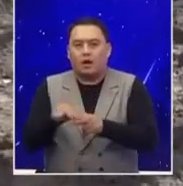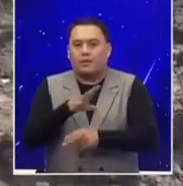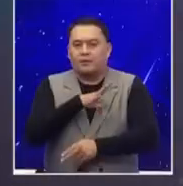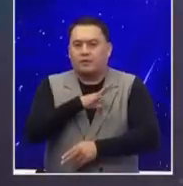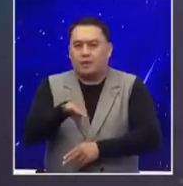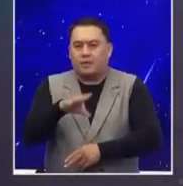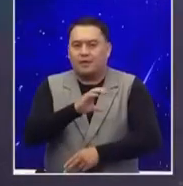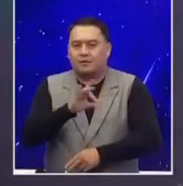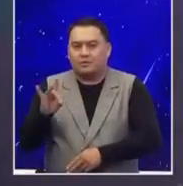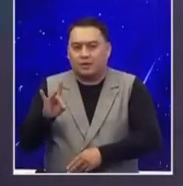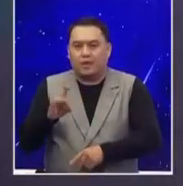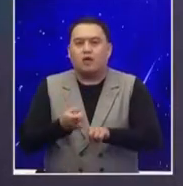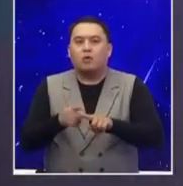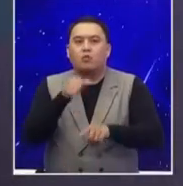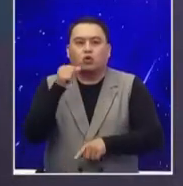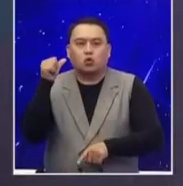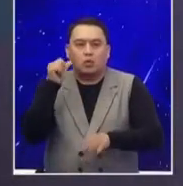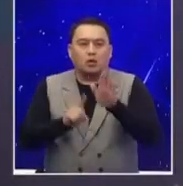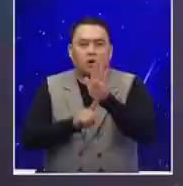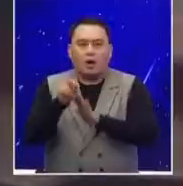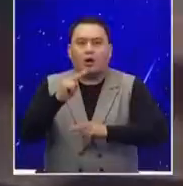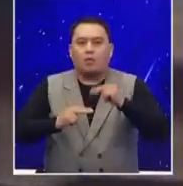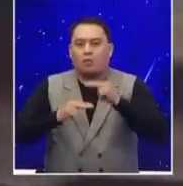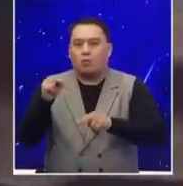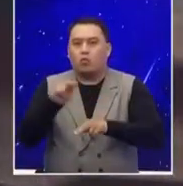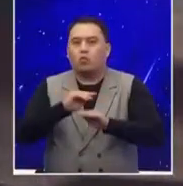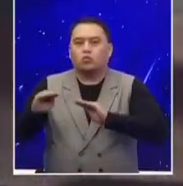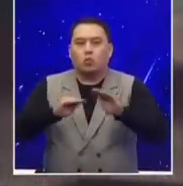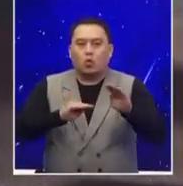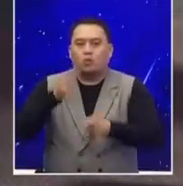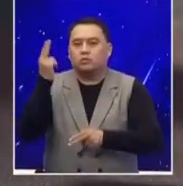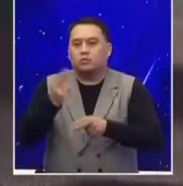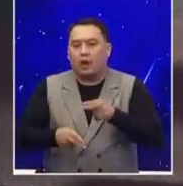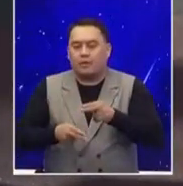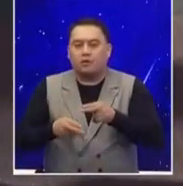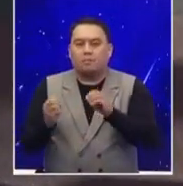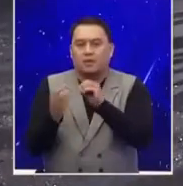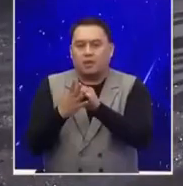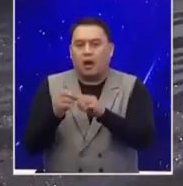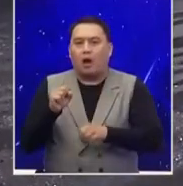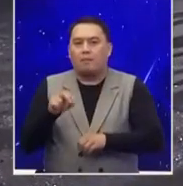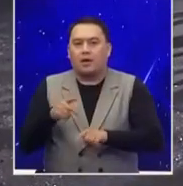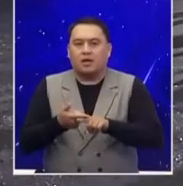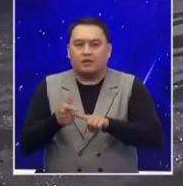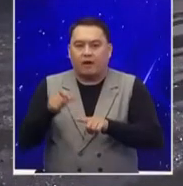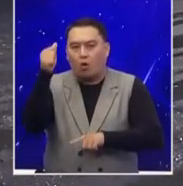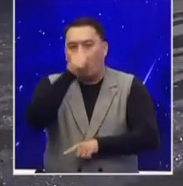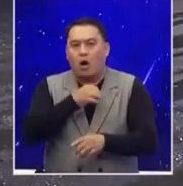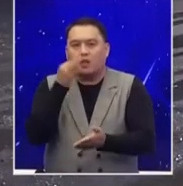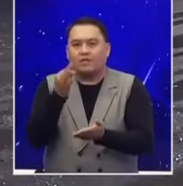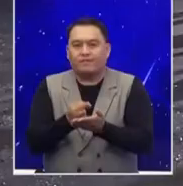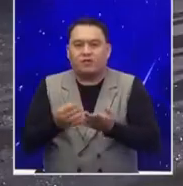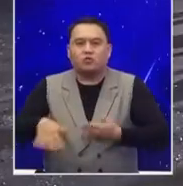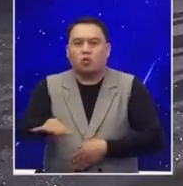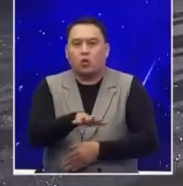еще с советских времен. И вот в прошлом году стартовали работы по их благоустройству. Завершение подошло к концу 15 апреля этого года. Ответственность за